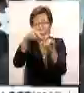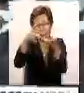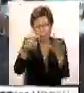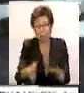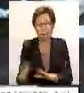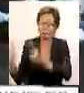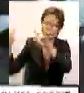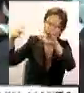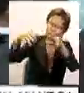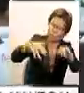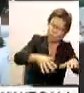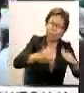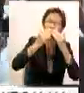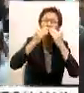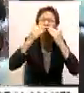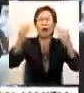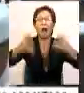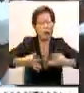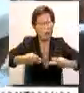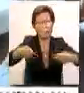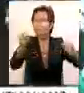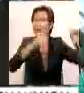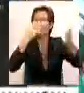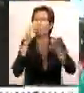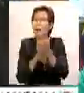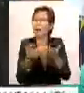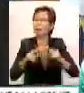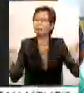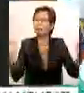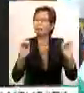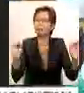hadir dalam himpunan kesyukuran yang berjalan lancar tanpa sebarang kejadian yang tidak diingini.